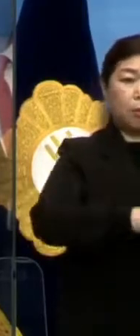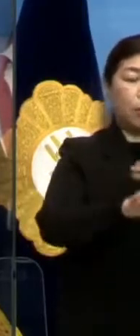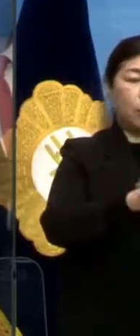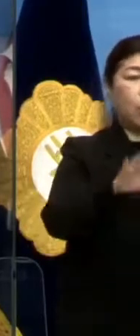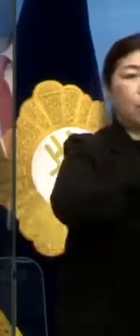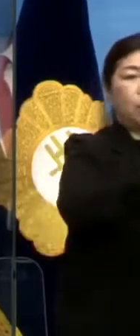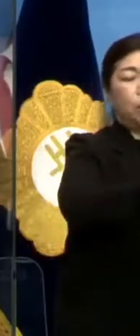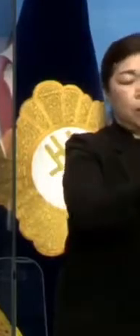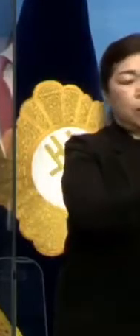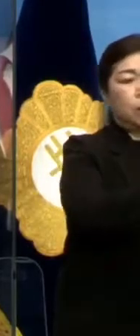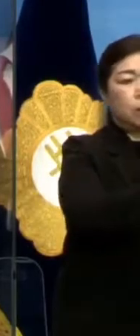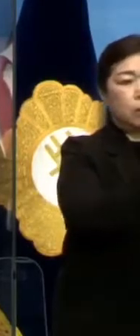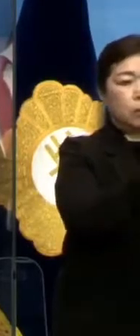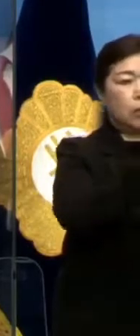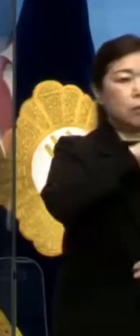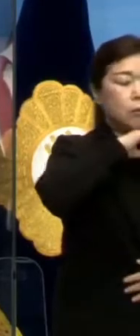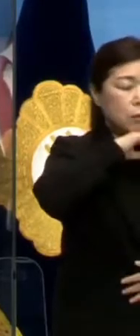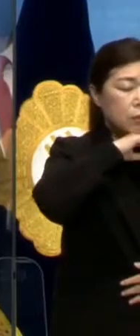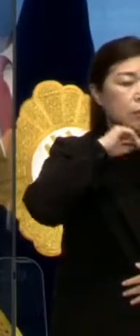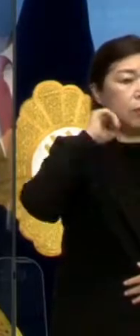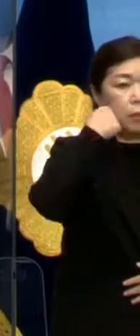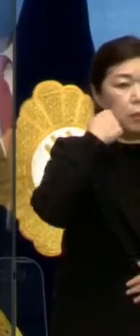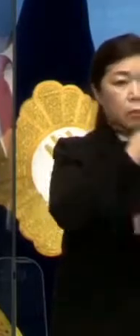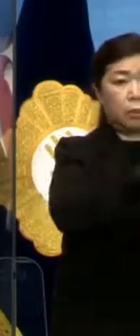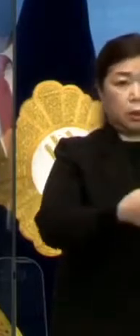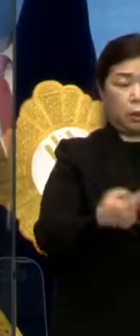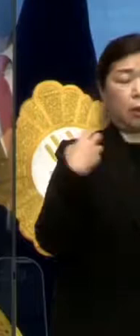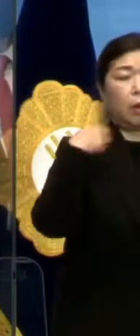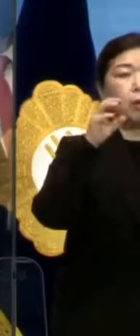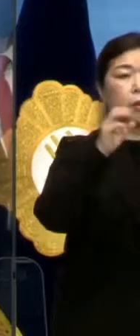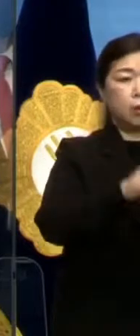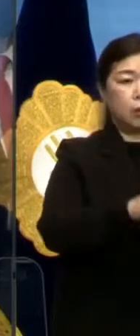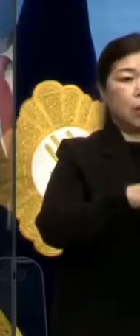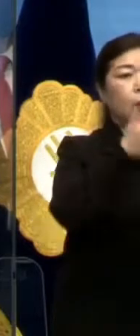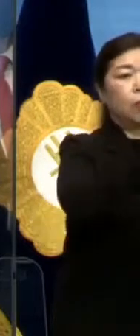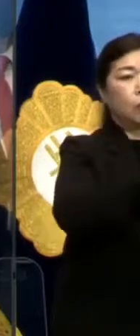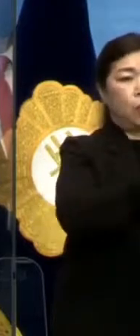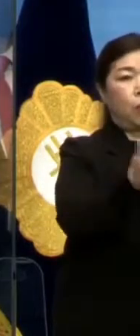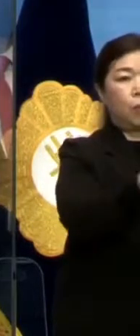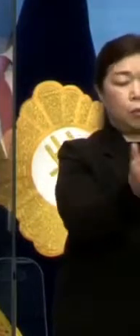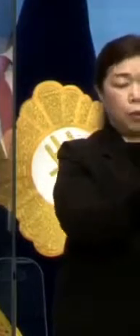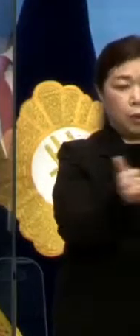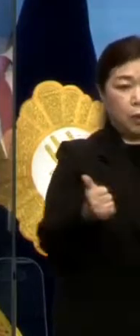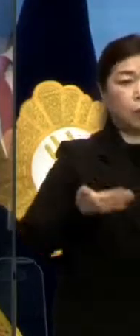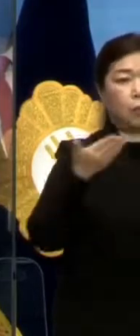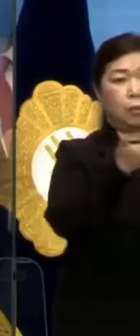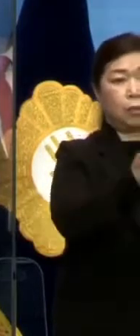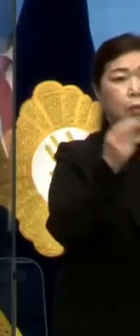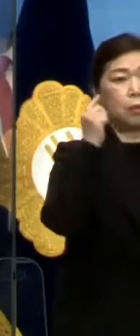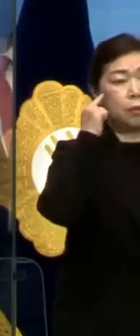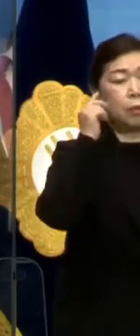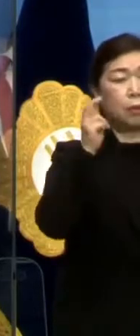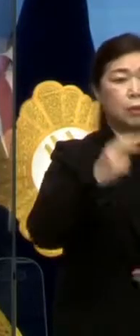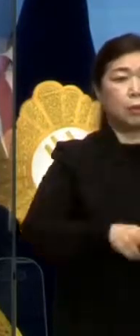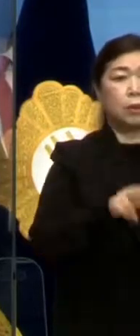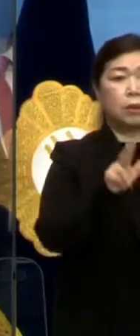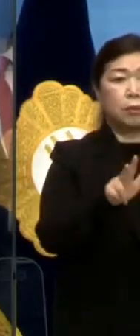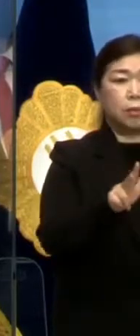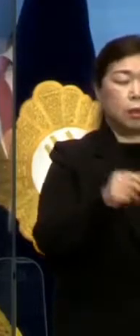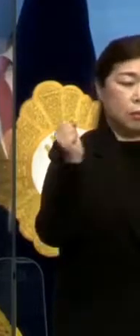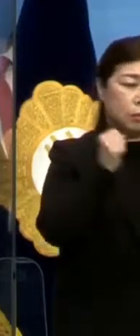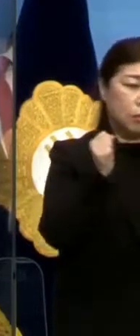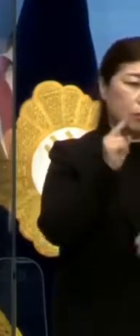소비 증진 효과는 반감되고 그 피해는 고스란히 농업인에게 돌아갈 것입니다. 지금 이 시각